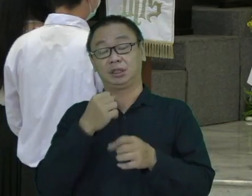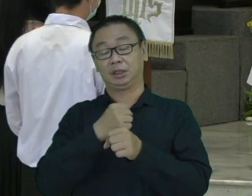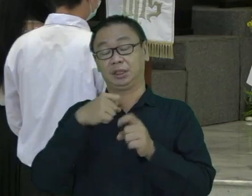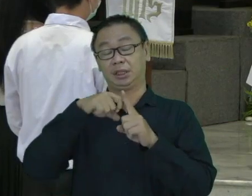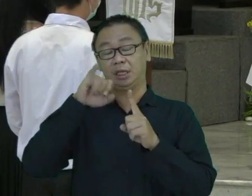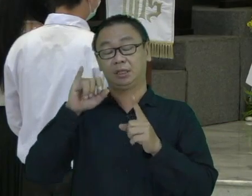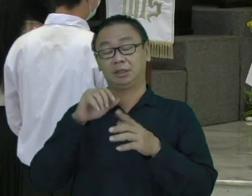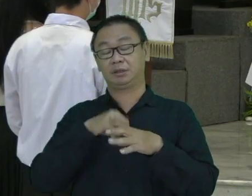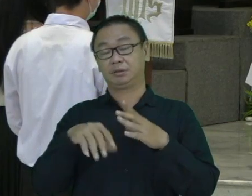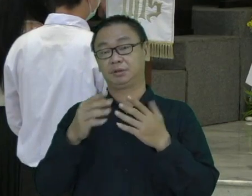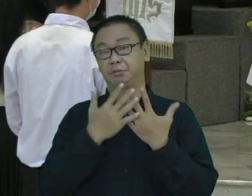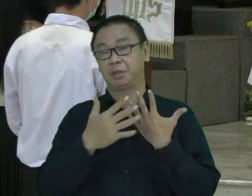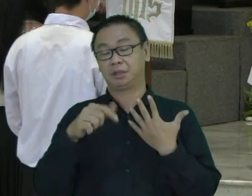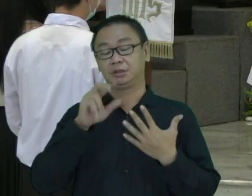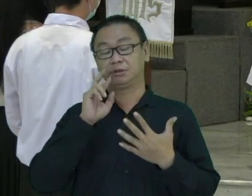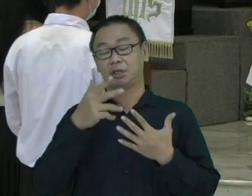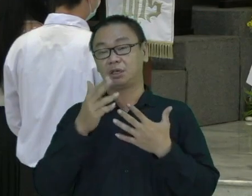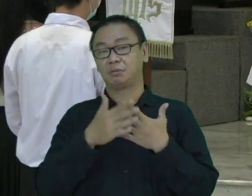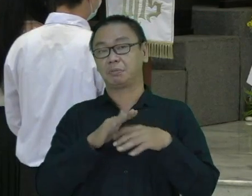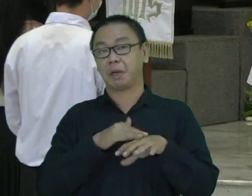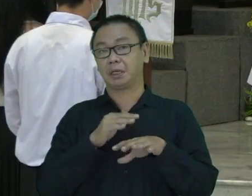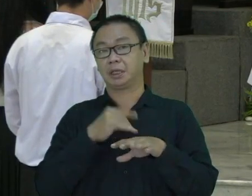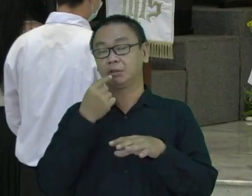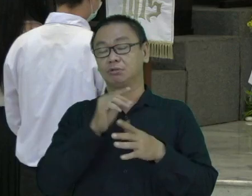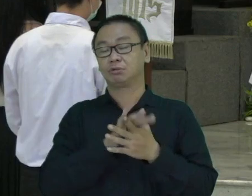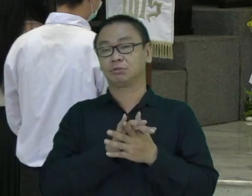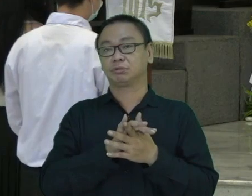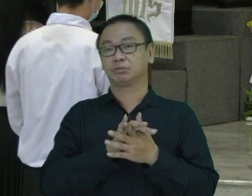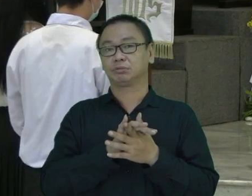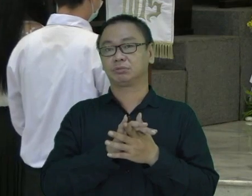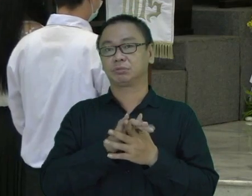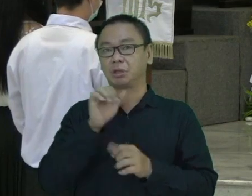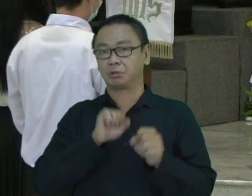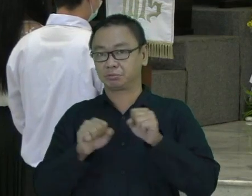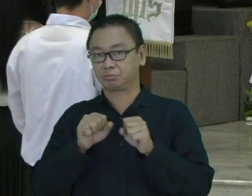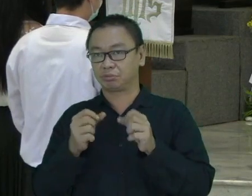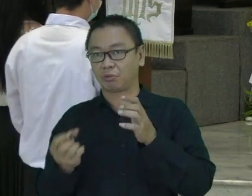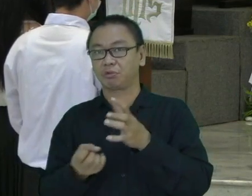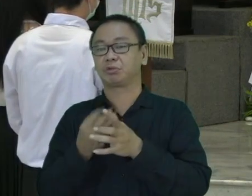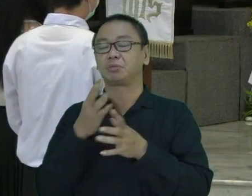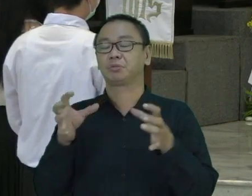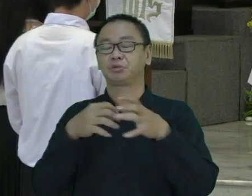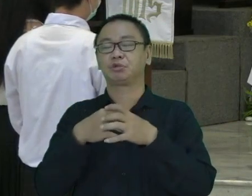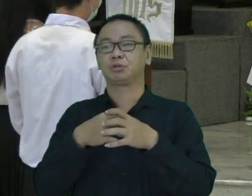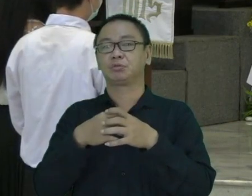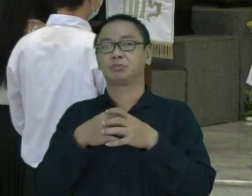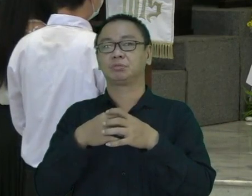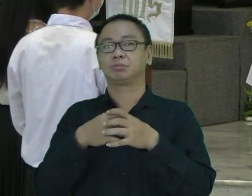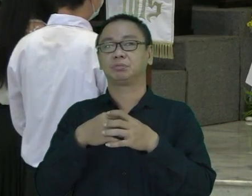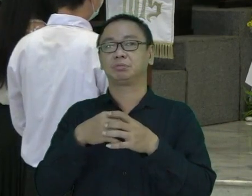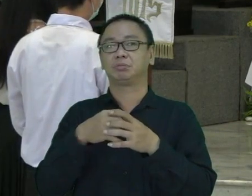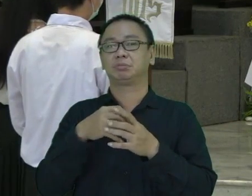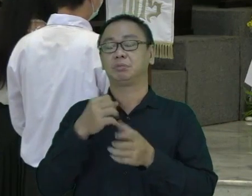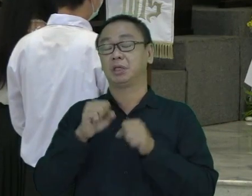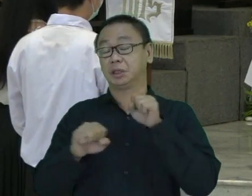sini, saudara dipanggil juga untuk berperan serta dalam mewujudkan persekutuan serta melaksanakan